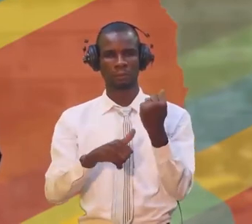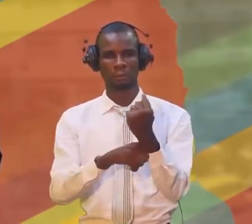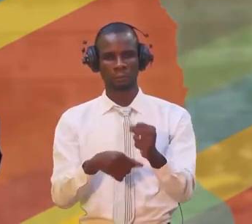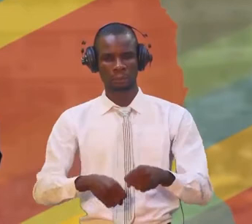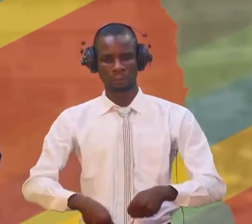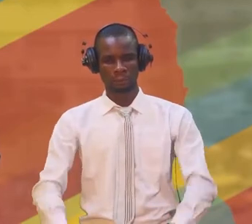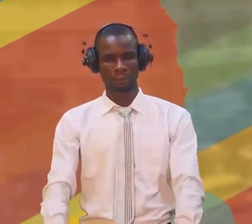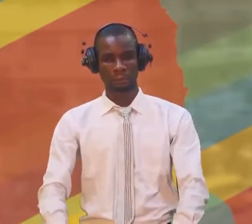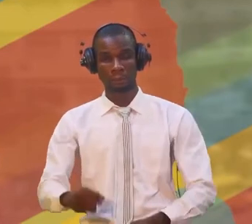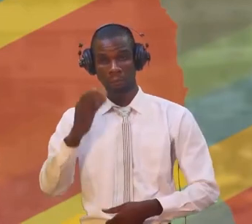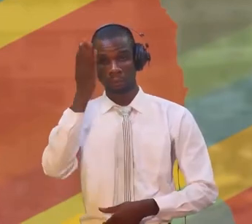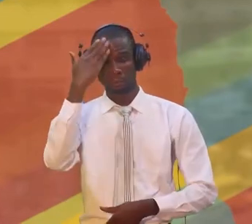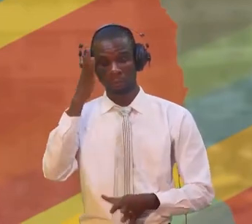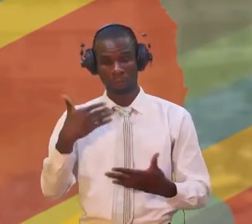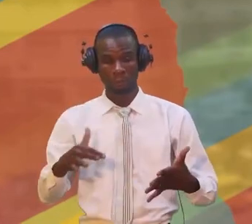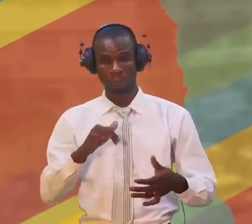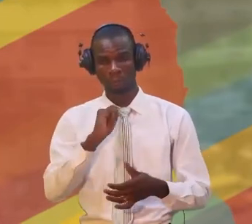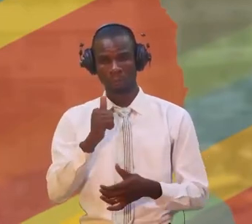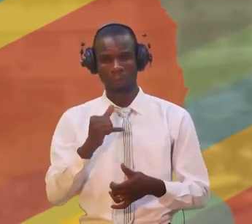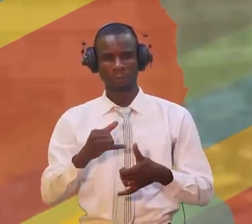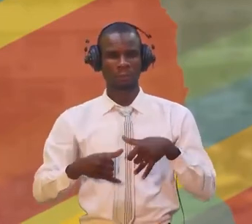ikiwa wafu hawajui neno lolote,